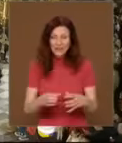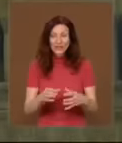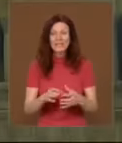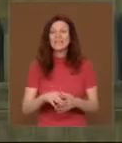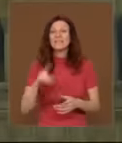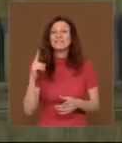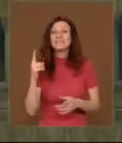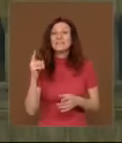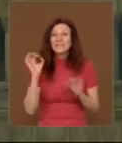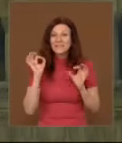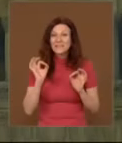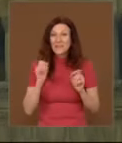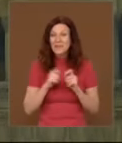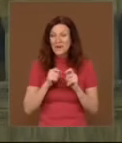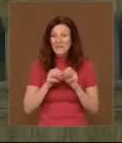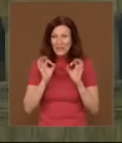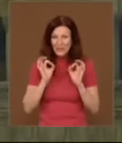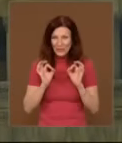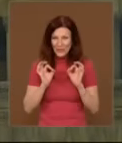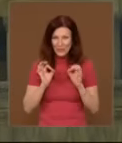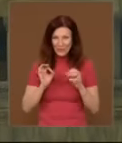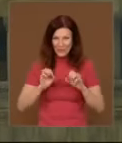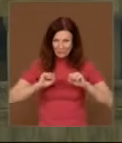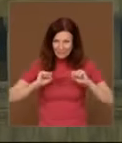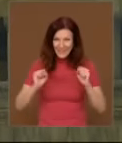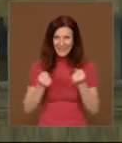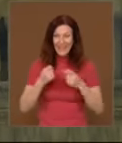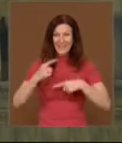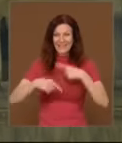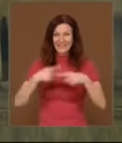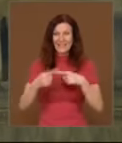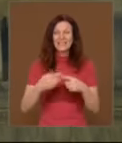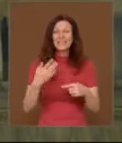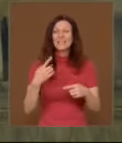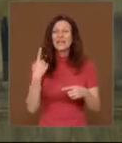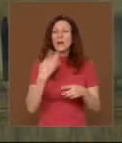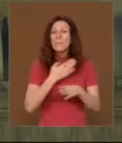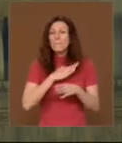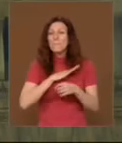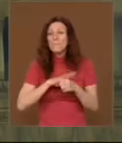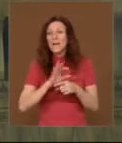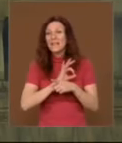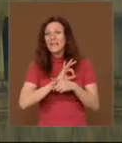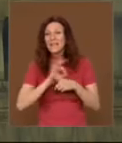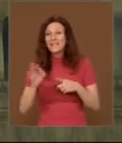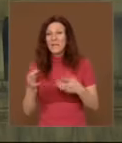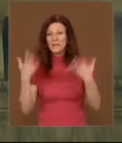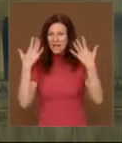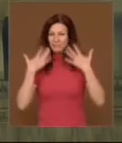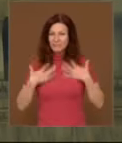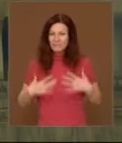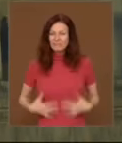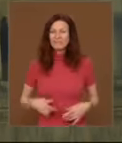своето кръщение и в продължение на цялата седмица са носили своите бели дрехи,